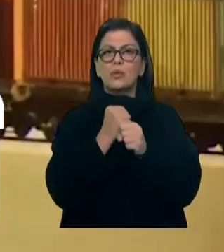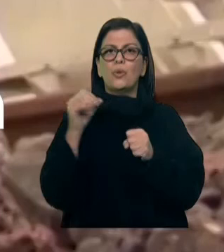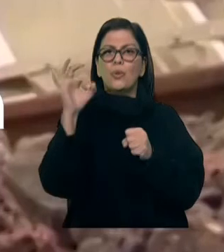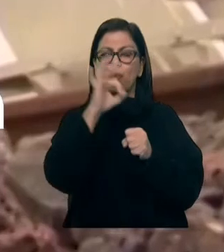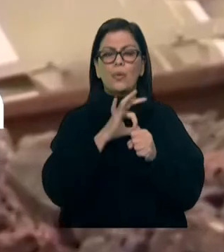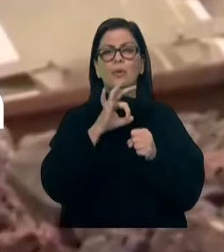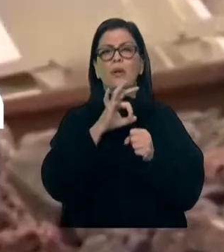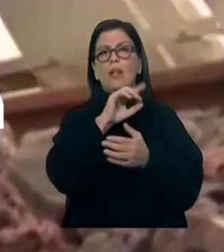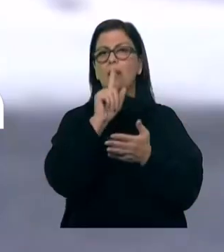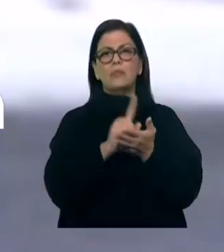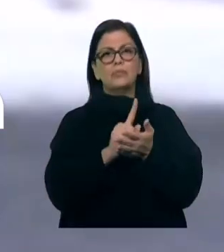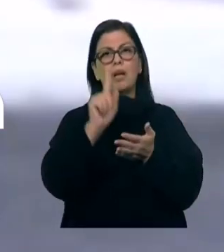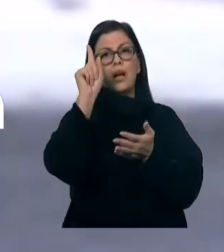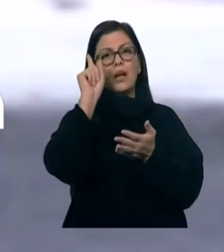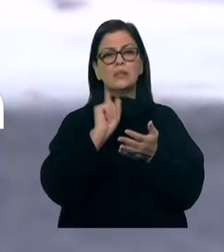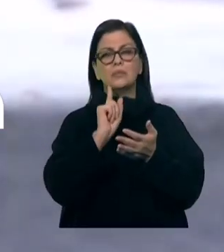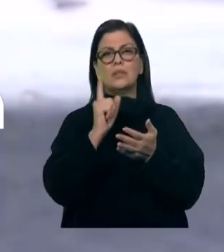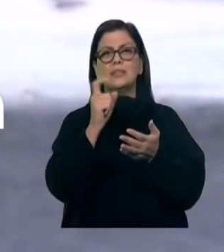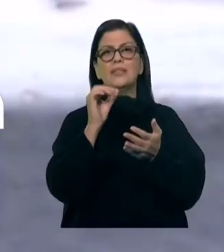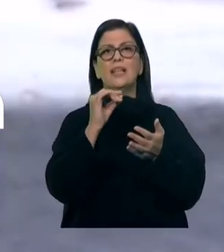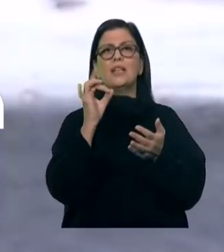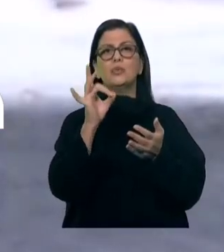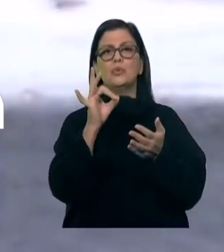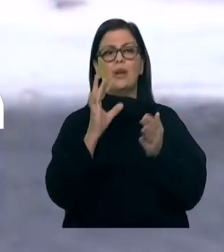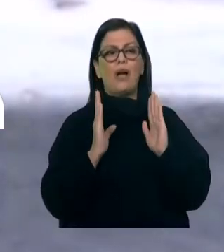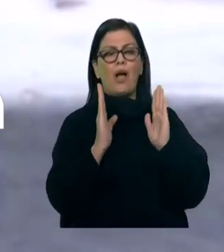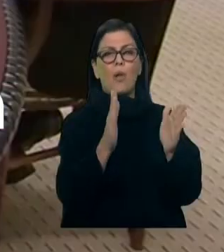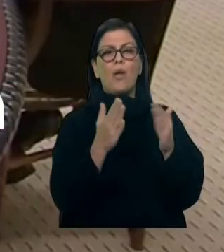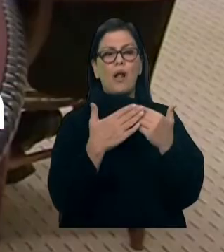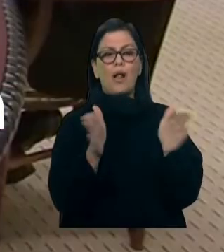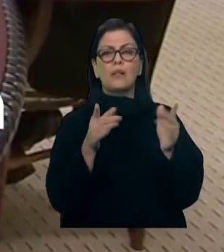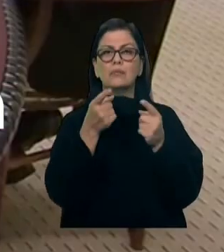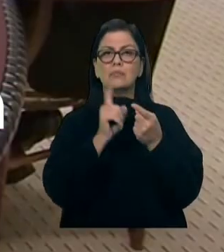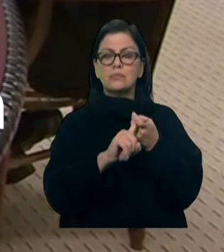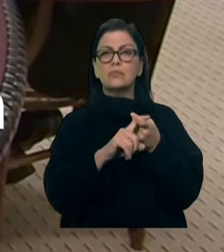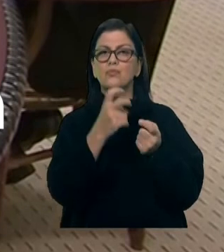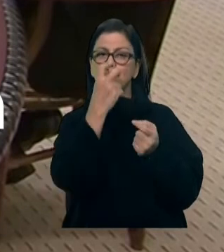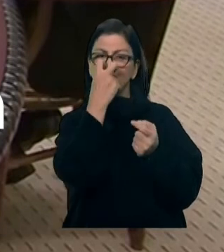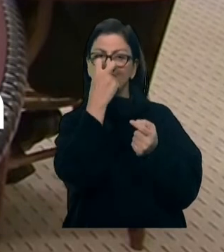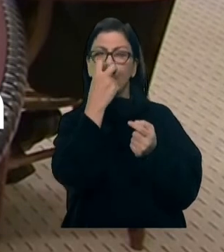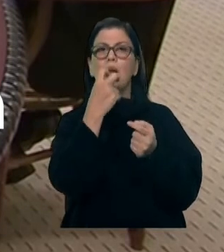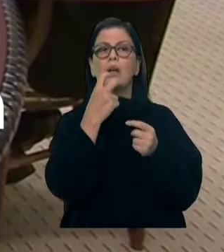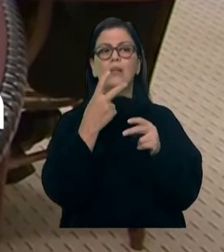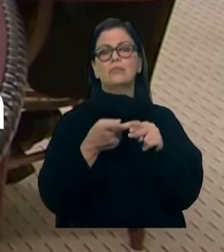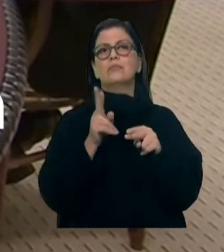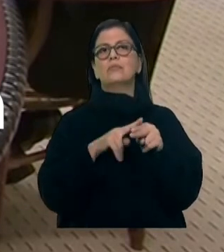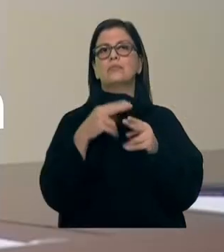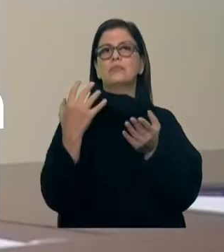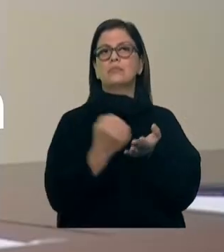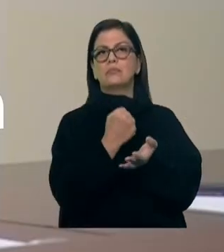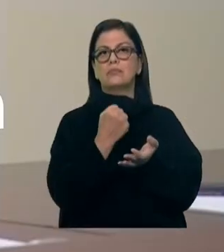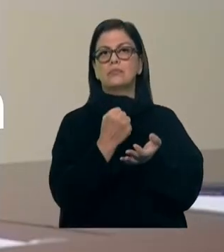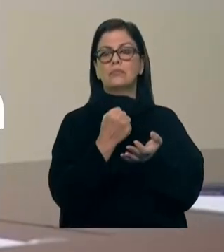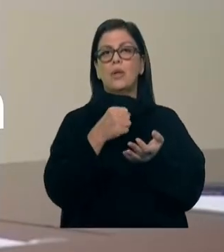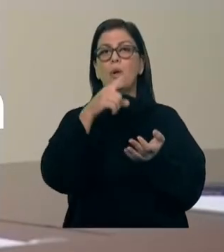ki, Azərbaycanın ilk növbədə Zəngəzur dəhlizinin gerçəkləşdirilməsi ilə əlaqədar israrlı mövqeyinin nəticəsidir. Rusiya prezidentinin